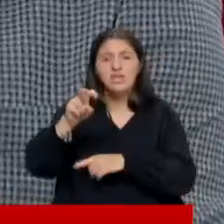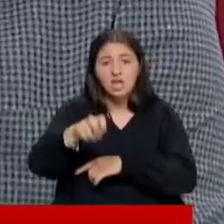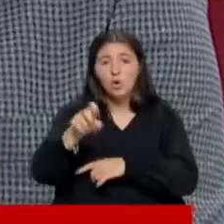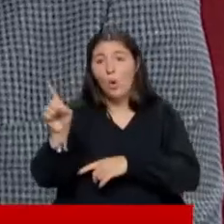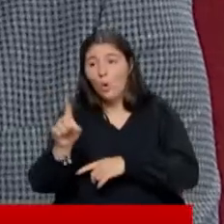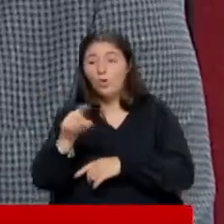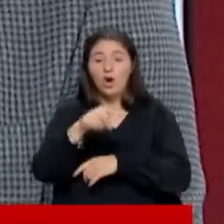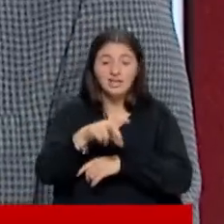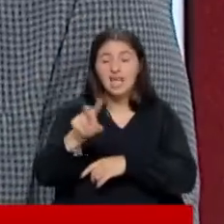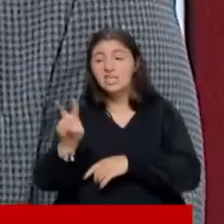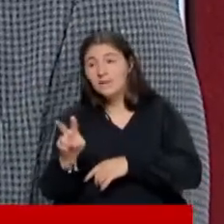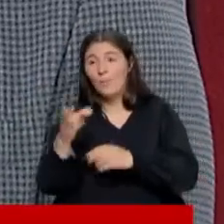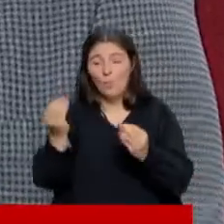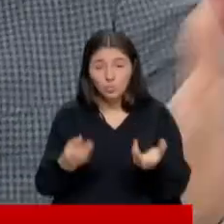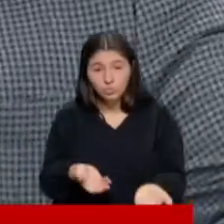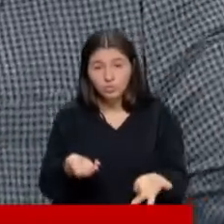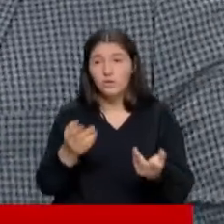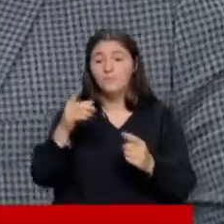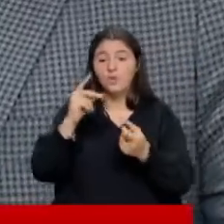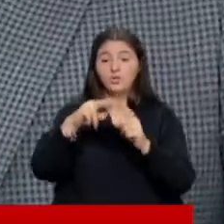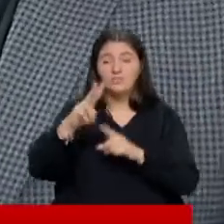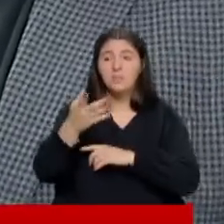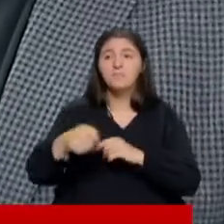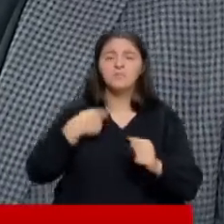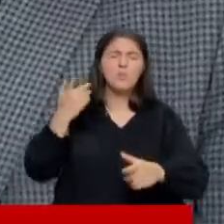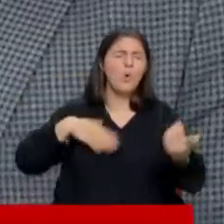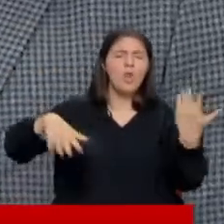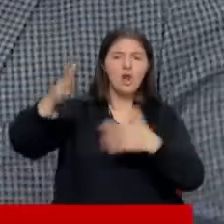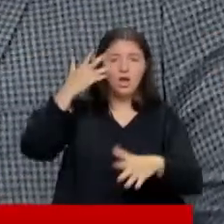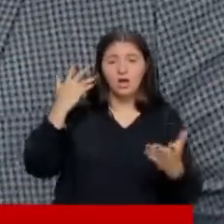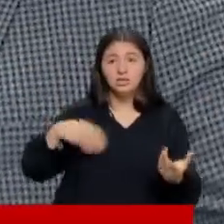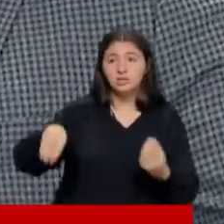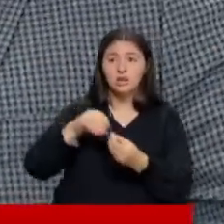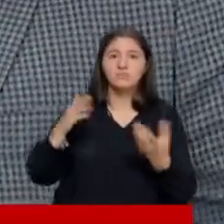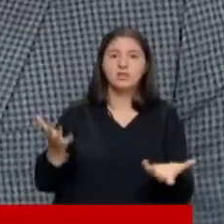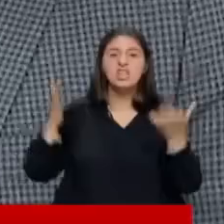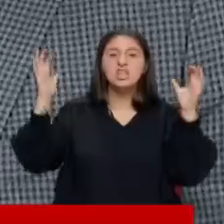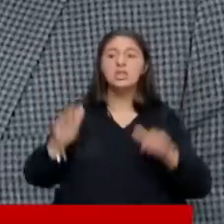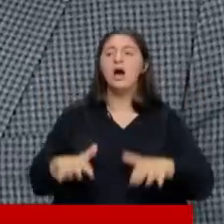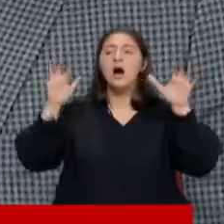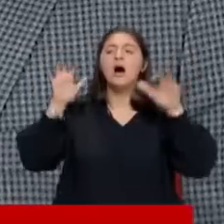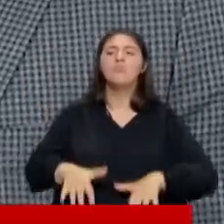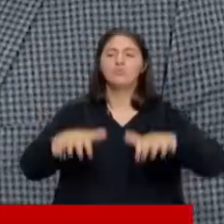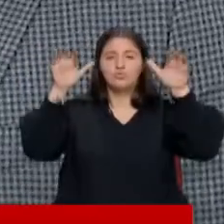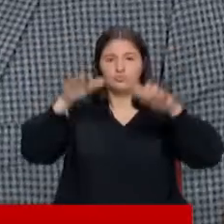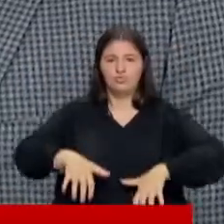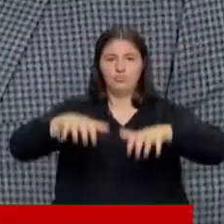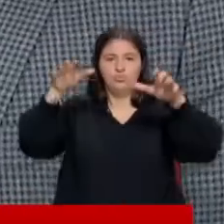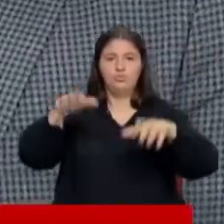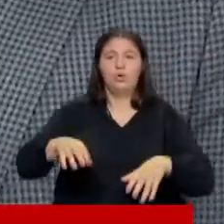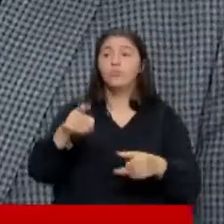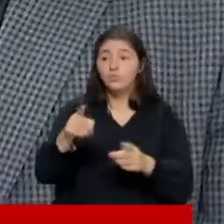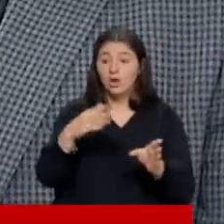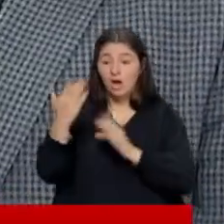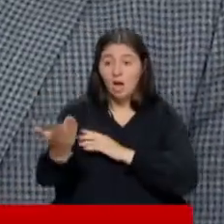8'den ona 18'den 20'ye çıktı ÖTV bilmem ne falan zamlar Zaten yağmur gibi Ya